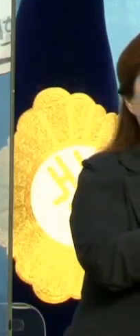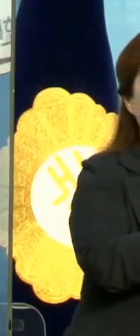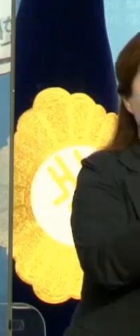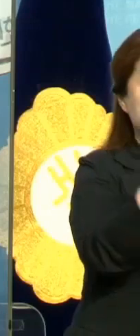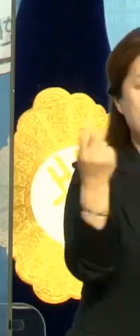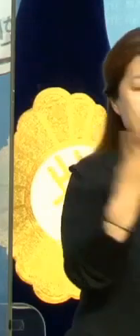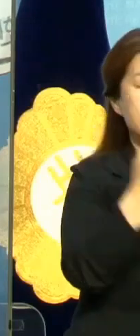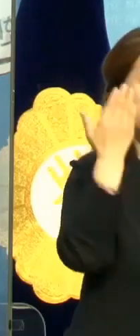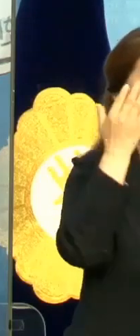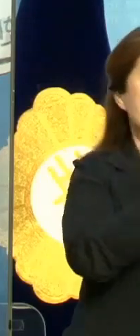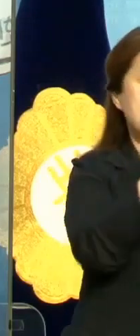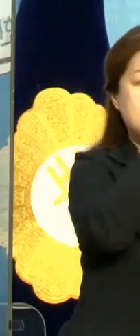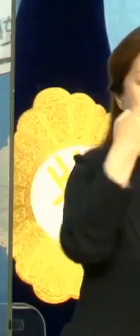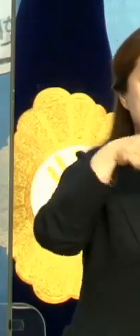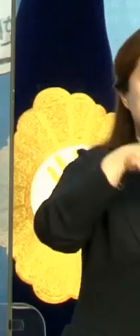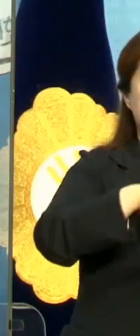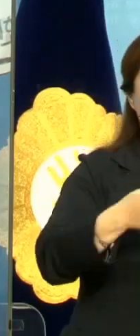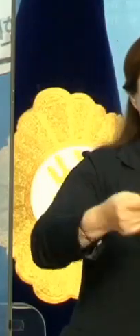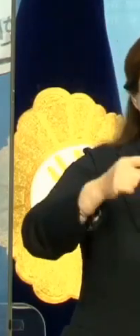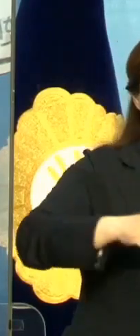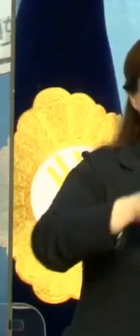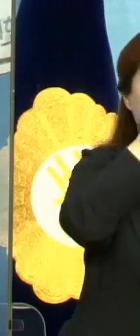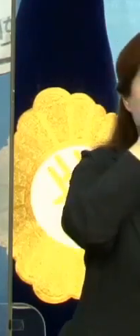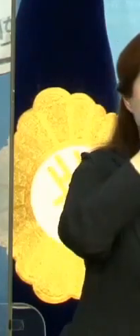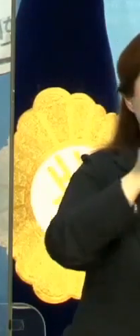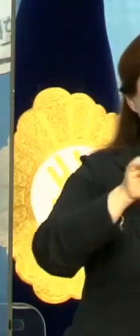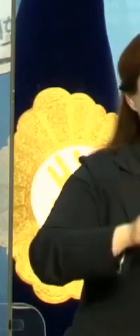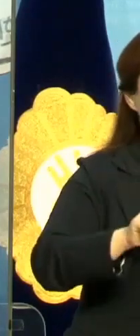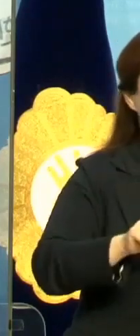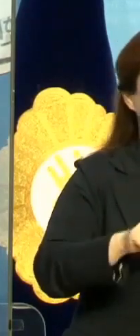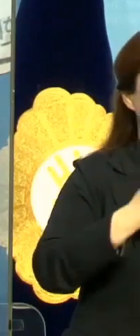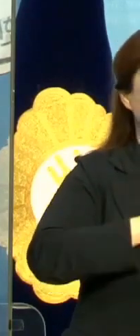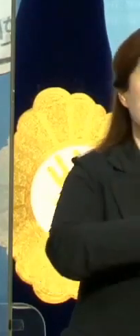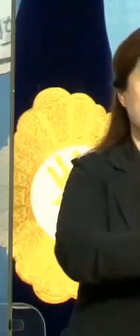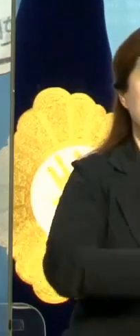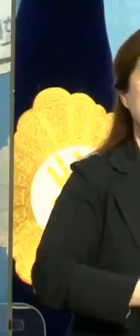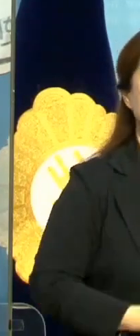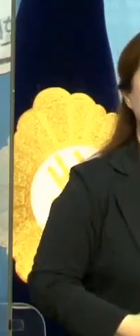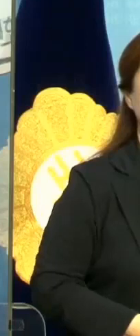참고 인과 책이니 출석할 가능성도 배제할 수 없는 상황입니다